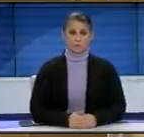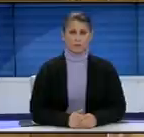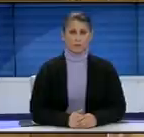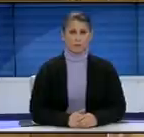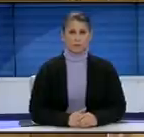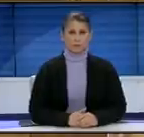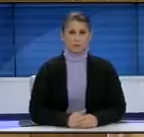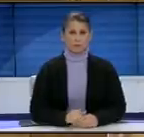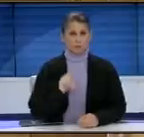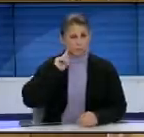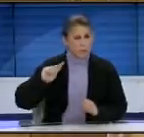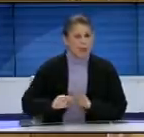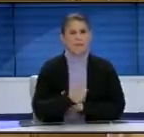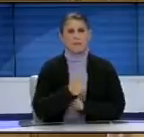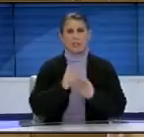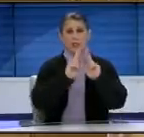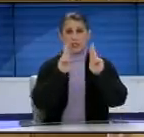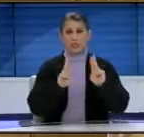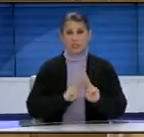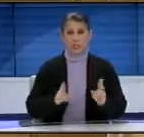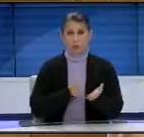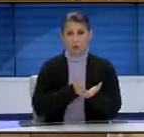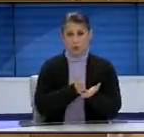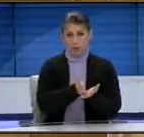ότι η παραβίαση του διεθνούς δικαίου